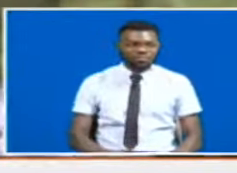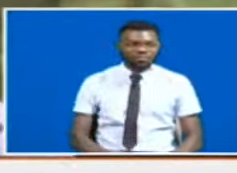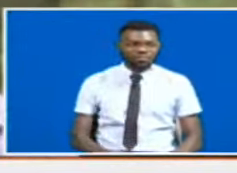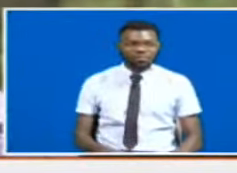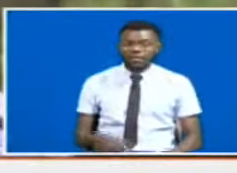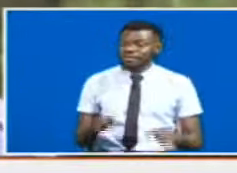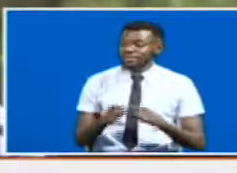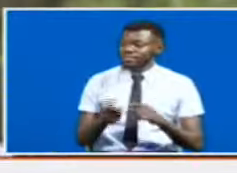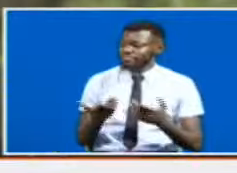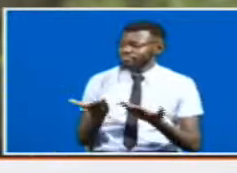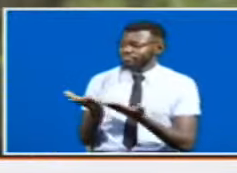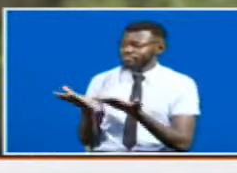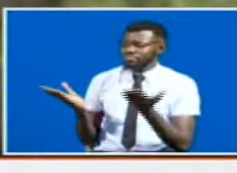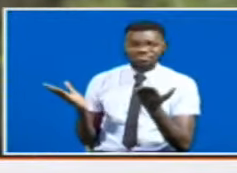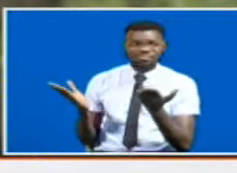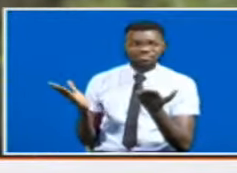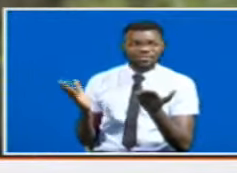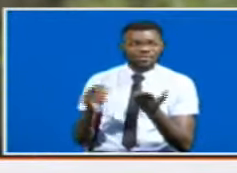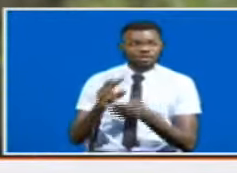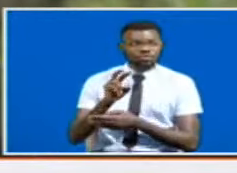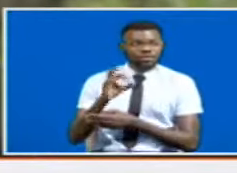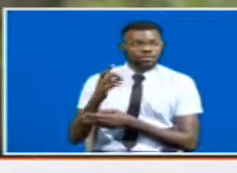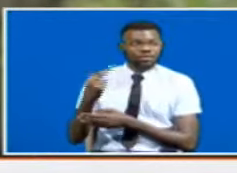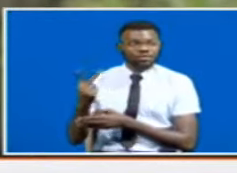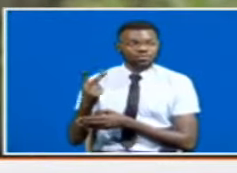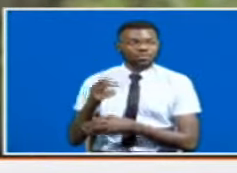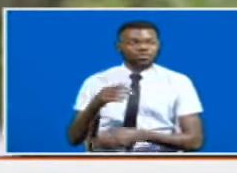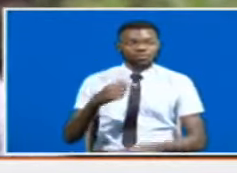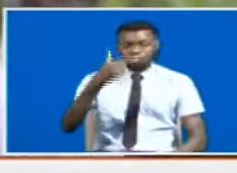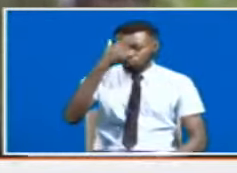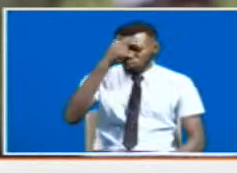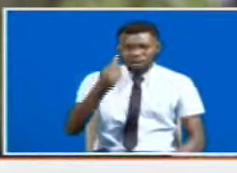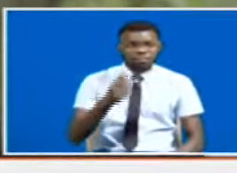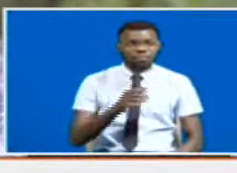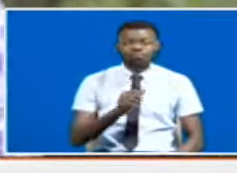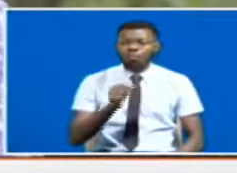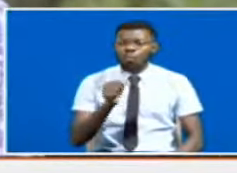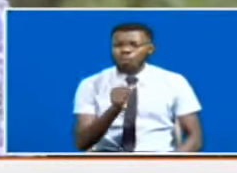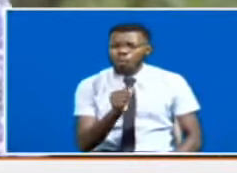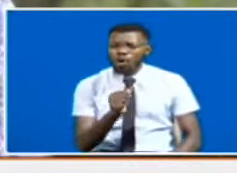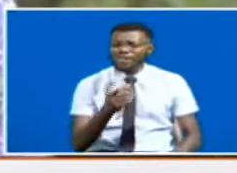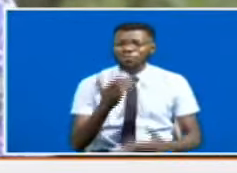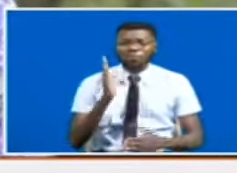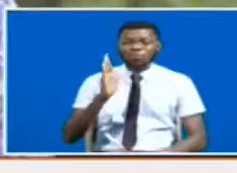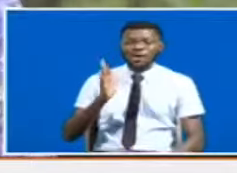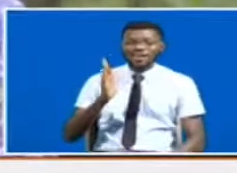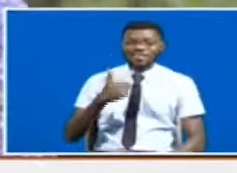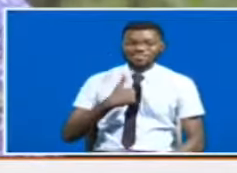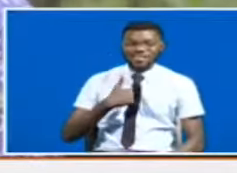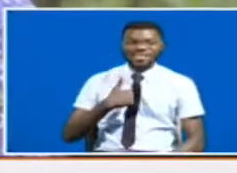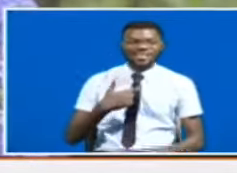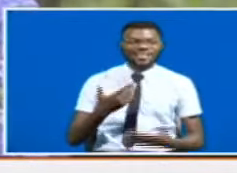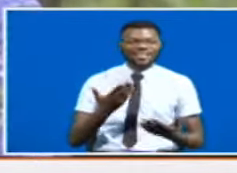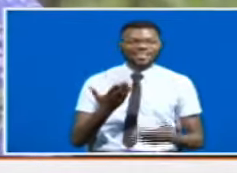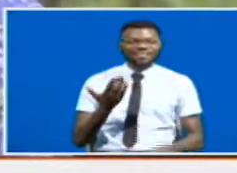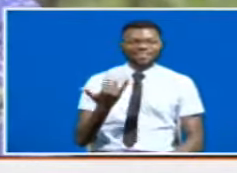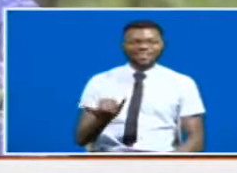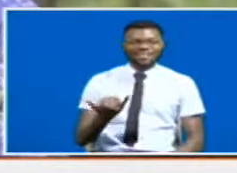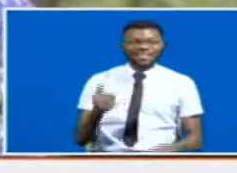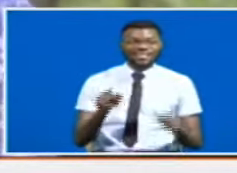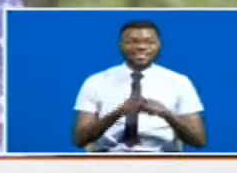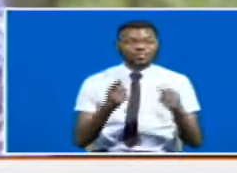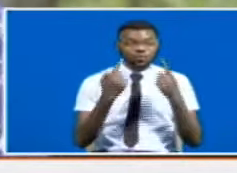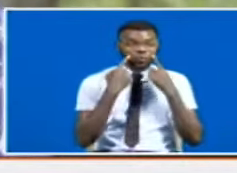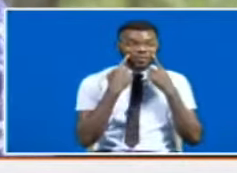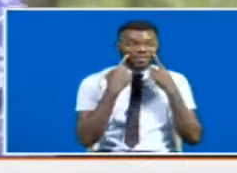huyu mamangu 2042 wangu na atakuwa HiVi mimi nakuwa nimebakia pekee yangu angalia hii chapta Mama Jenet